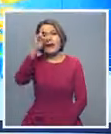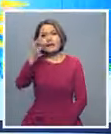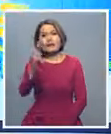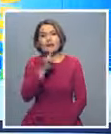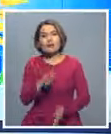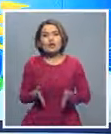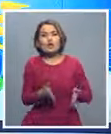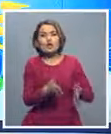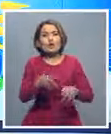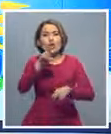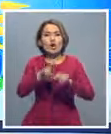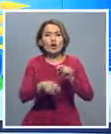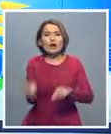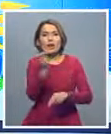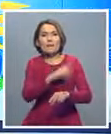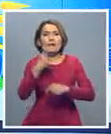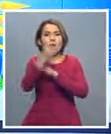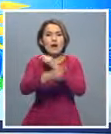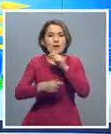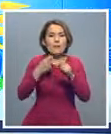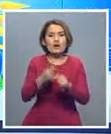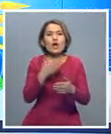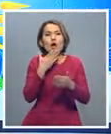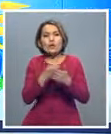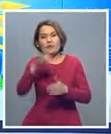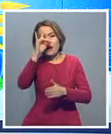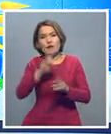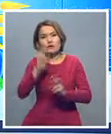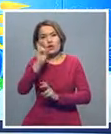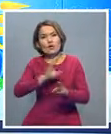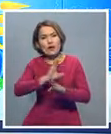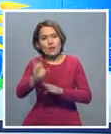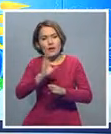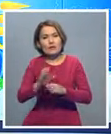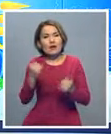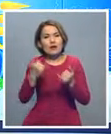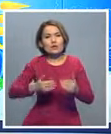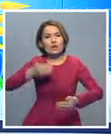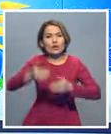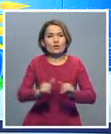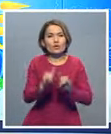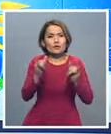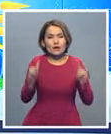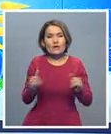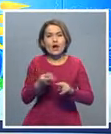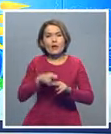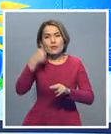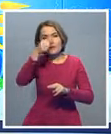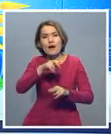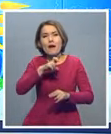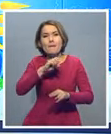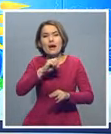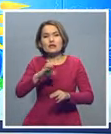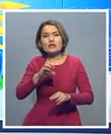Елімізде жол құрылысына пайдаланып жүрген материалдардың дені өзімізде өндіріледі. Қазір бұл салада қарқынды жұмыс атқарылуда. Мәселен, биыл Батыс Еуропа,